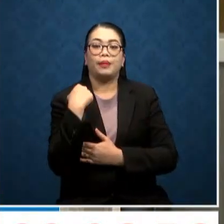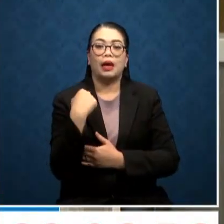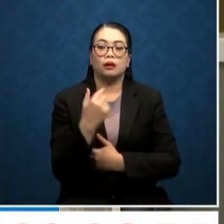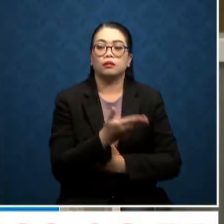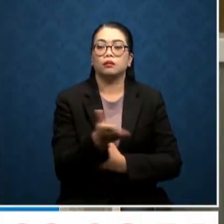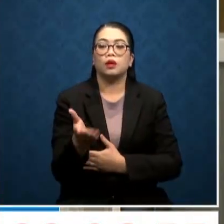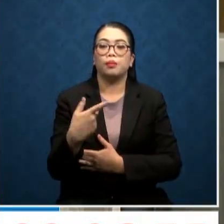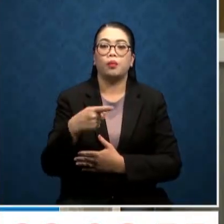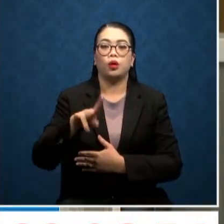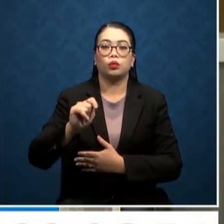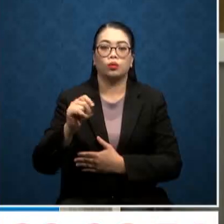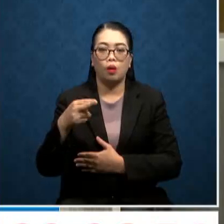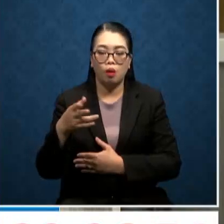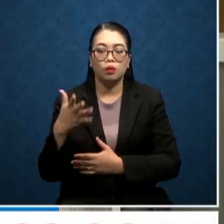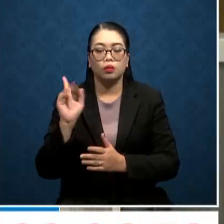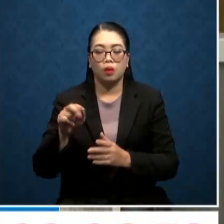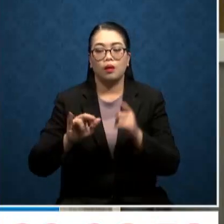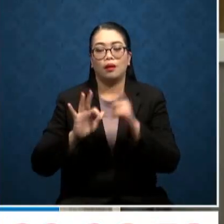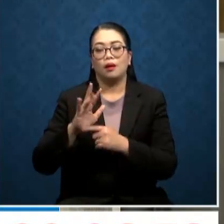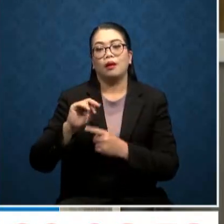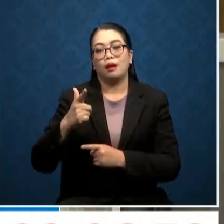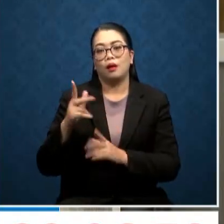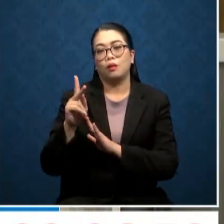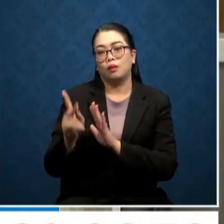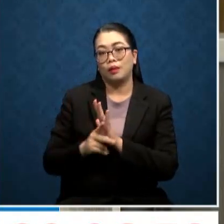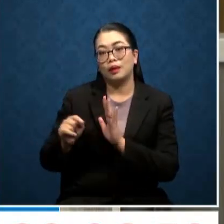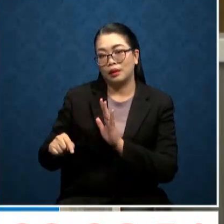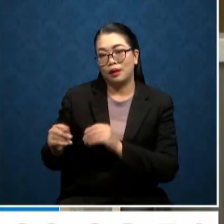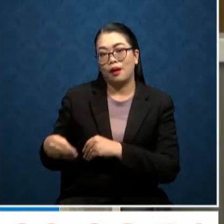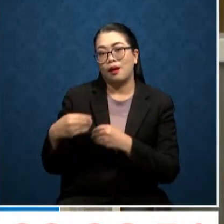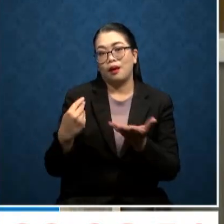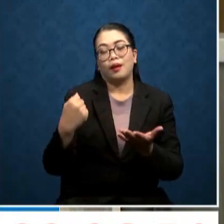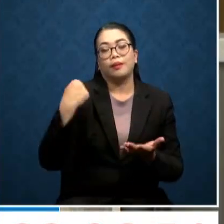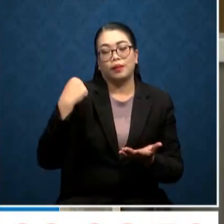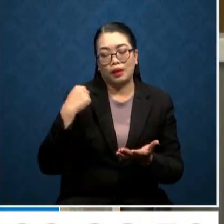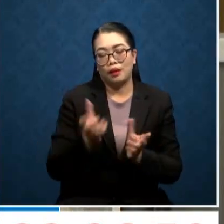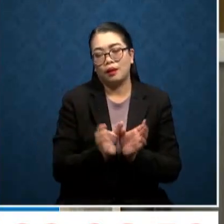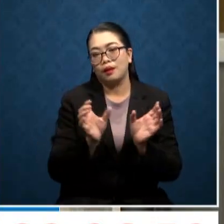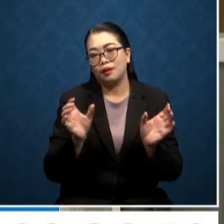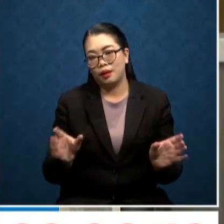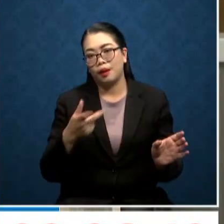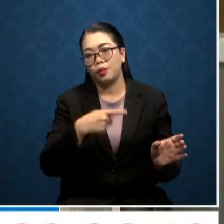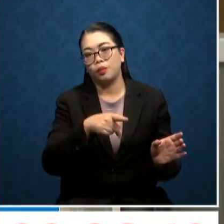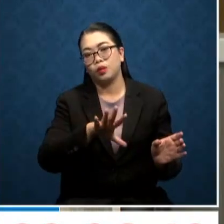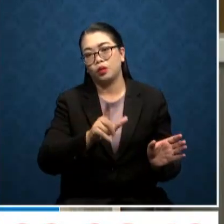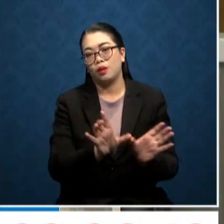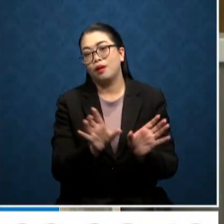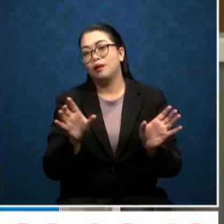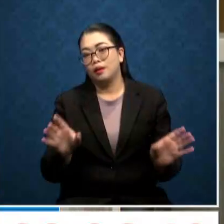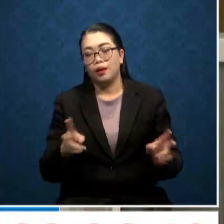นี่ยจึงเป็นที่มาของการร่างกฎหมายขึ้นมาเพื่อให้อำนาจของปปท.นั้นแยกจากปปช.เกิดขึ้น